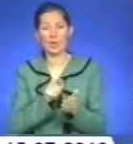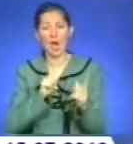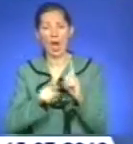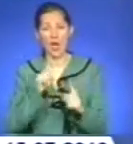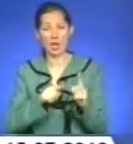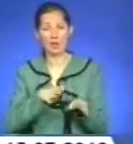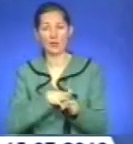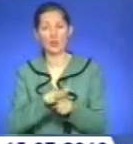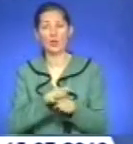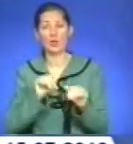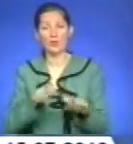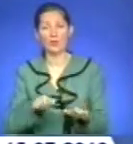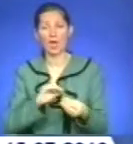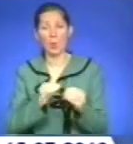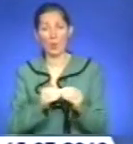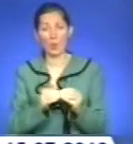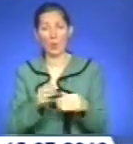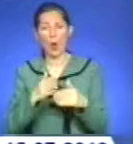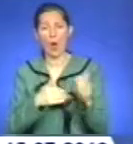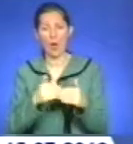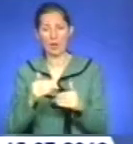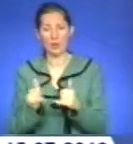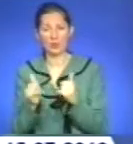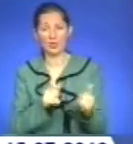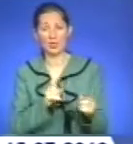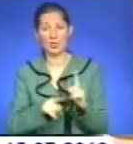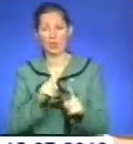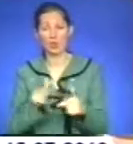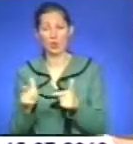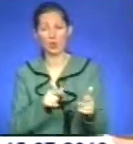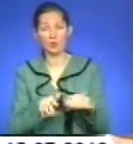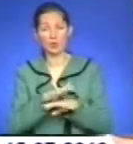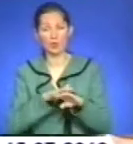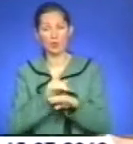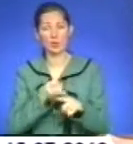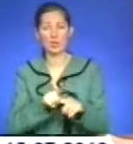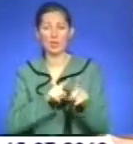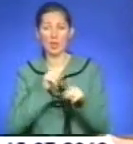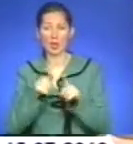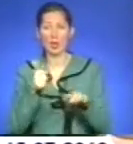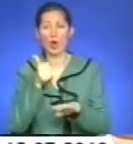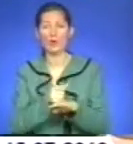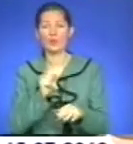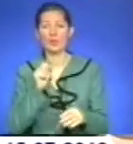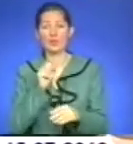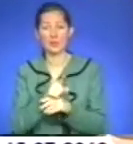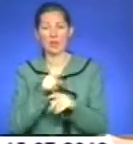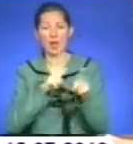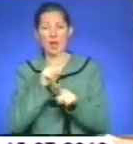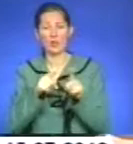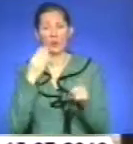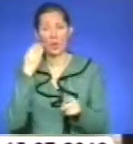забезпечення рад і готовності суспільства до цієї реформи. Головне завдання будь-якої реформи – поліпшити добробут